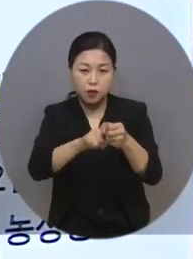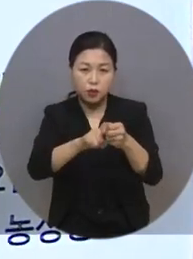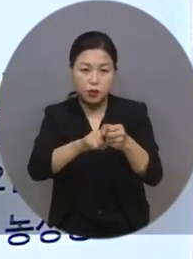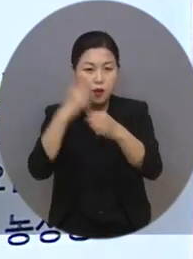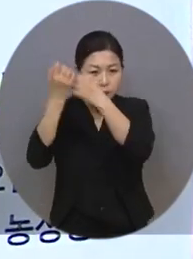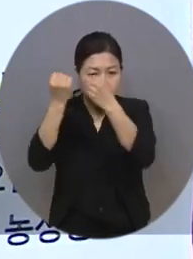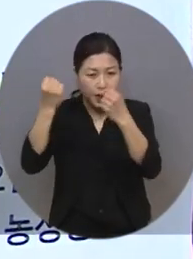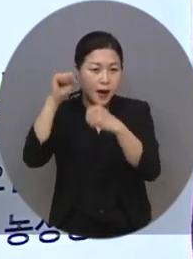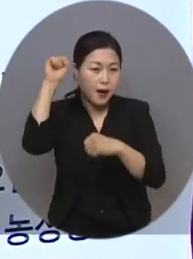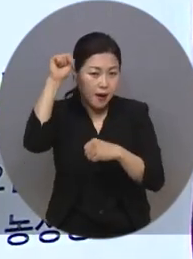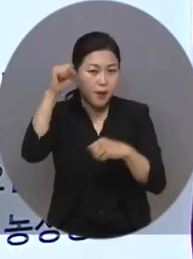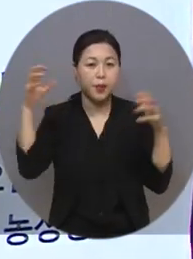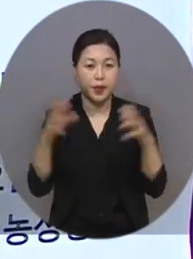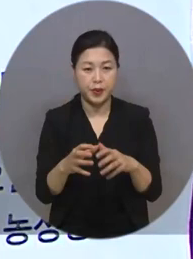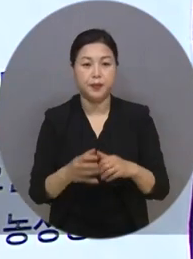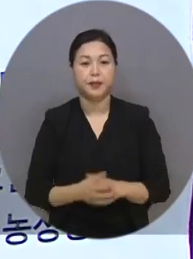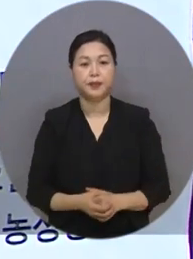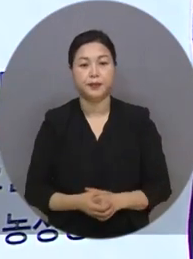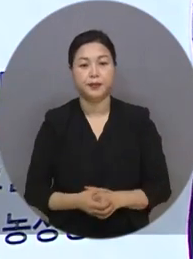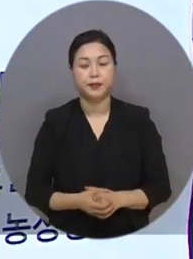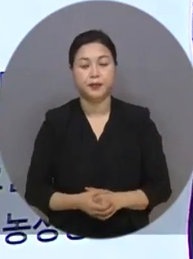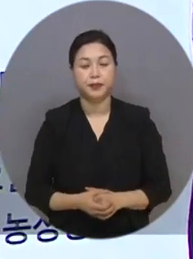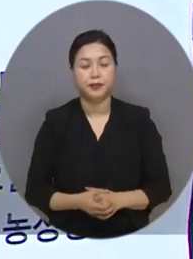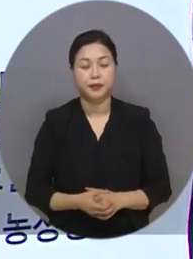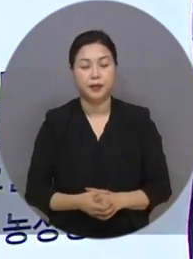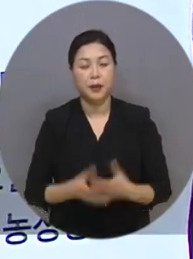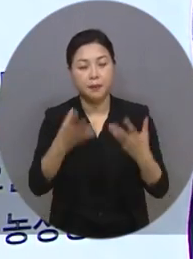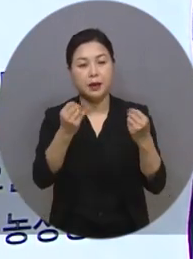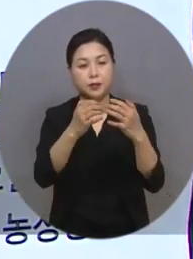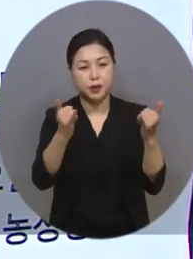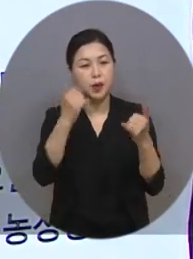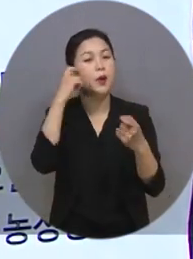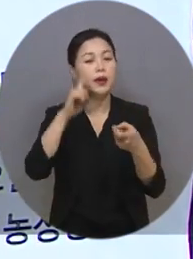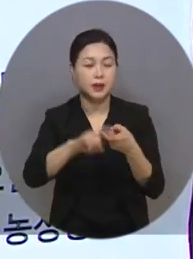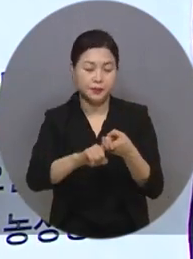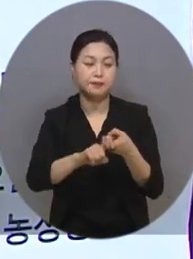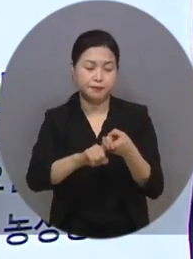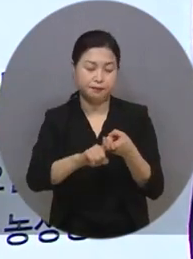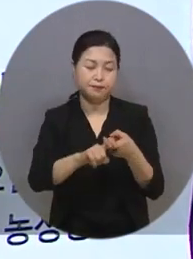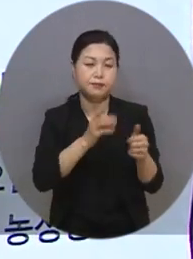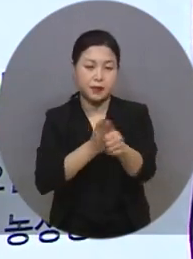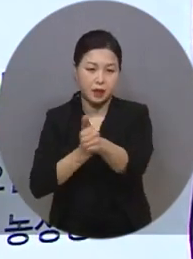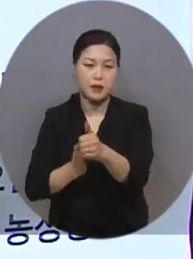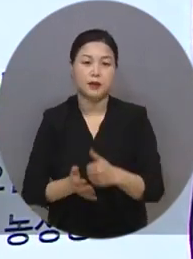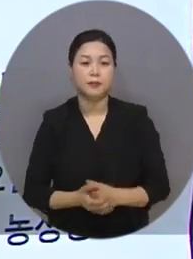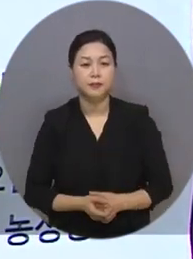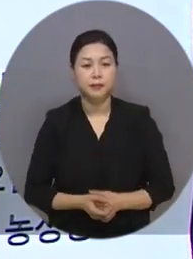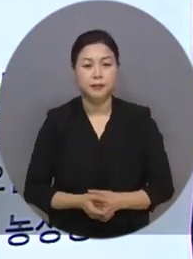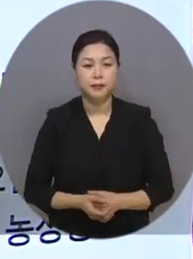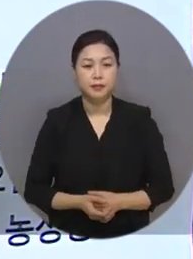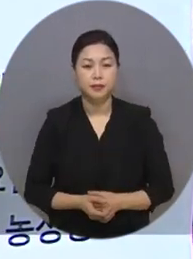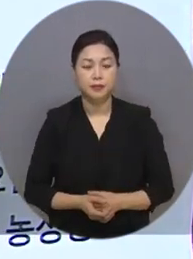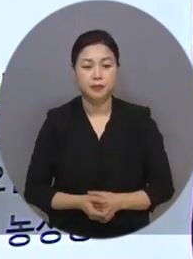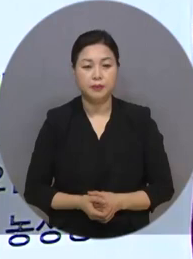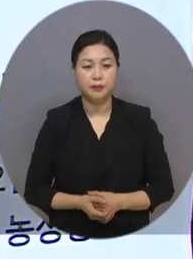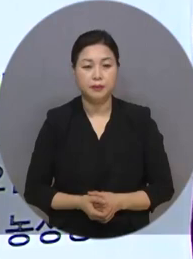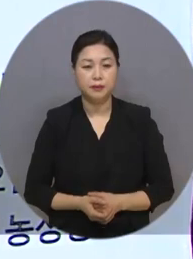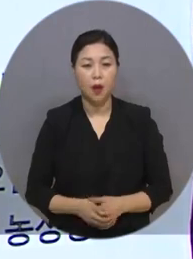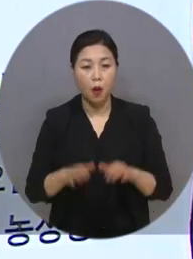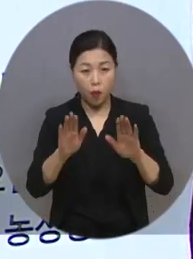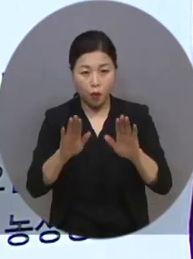의미를 가진 집회입니다. 여기 더 많은 분들이 관심을 가져주셨으면 좋겠습니다. 저희는